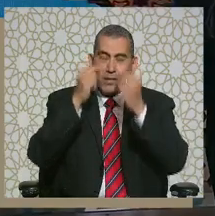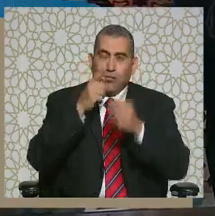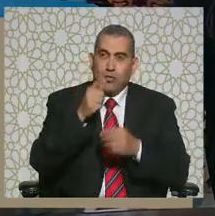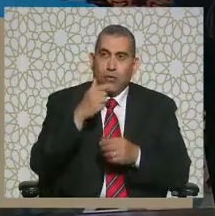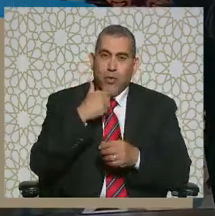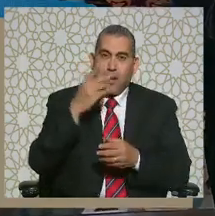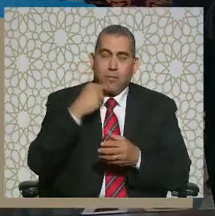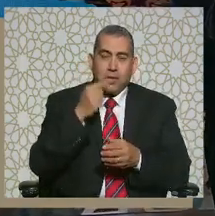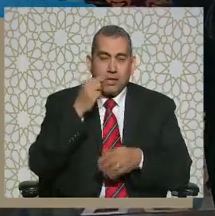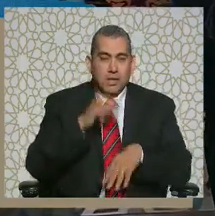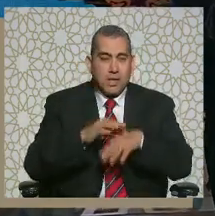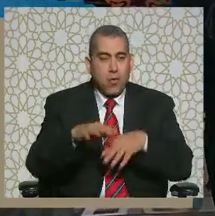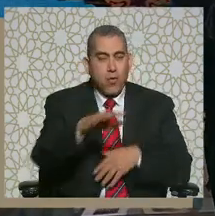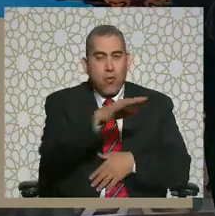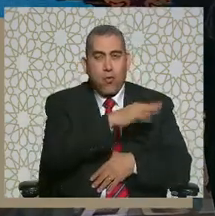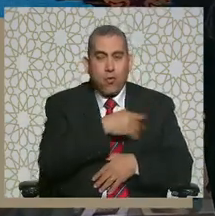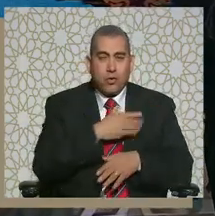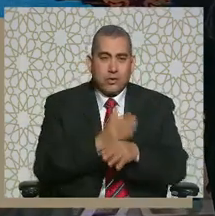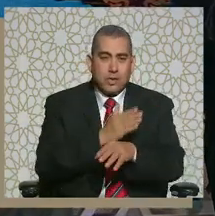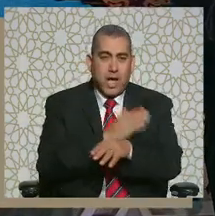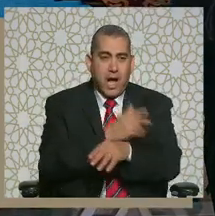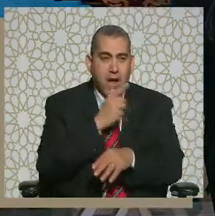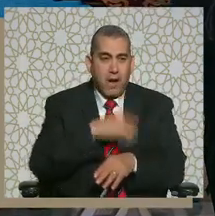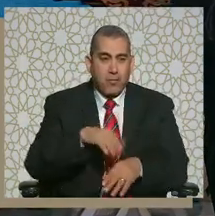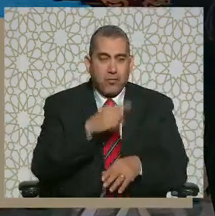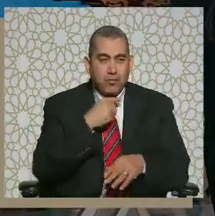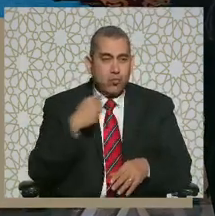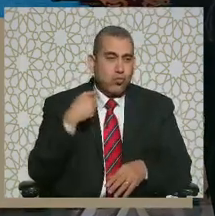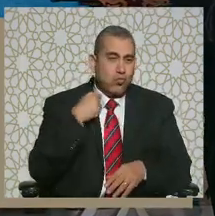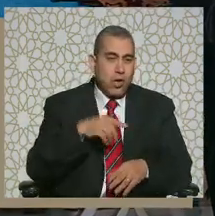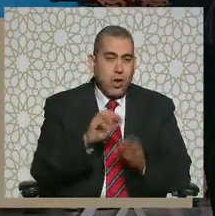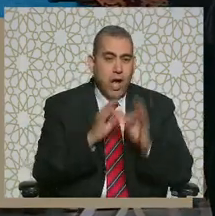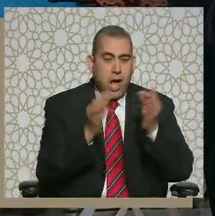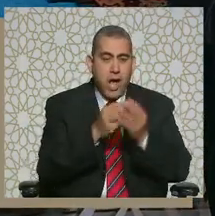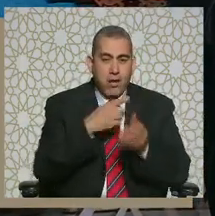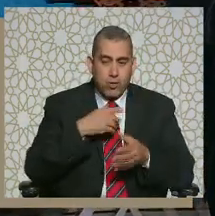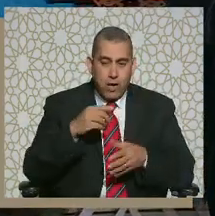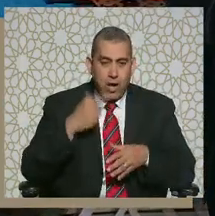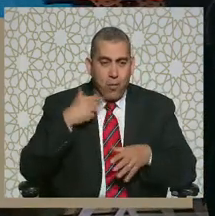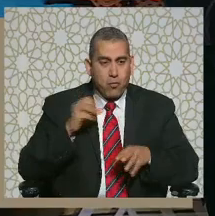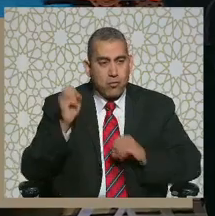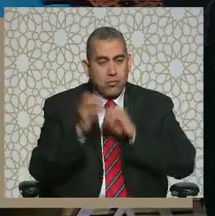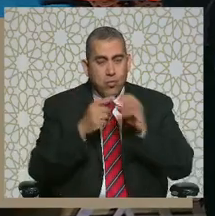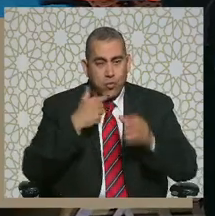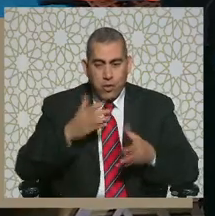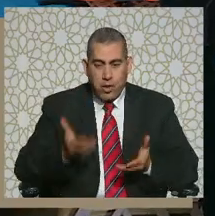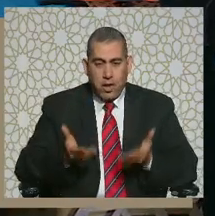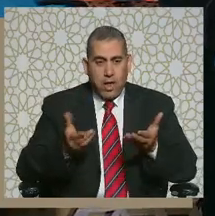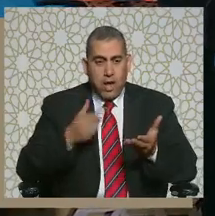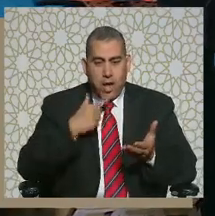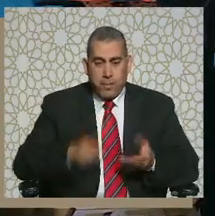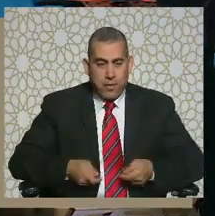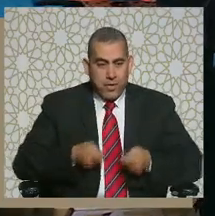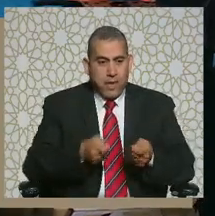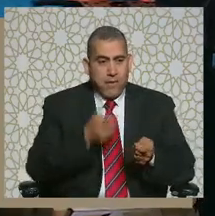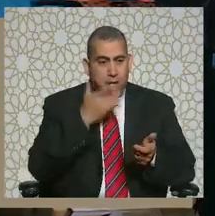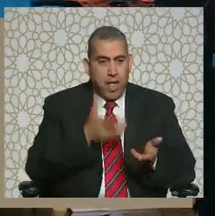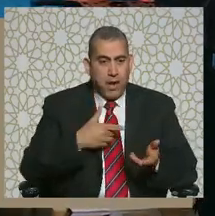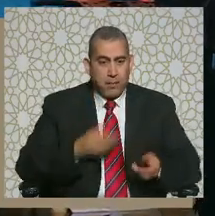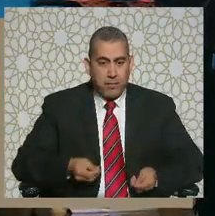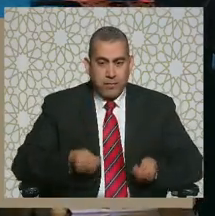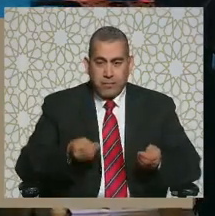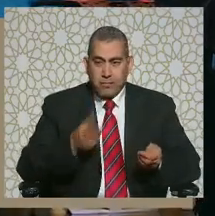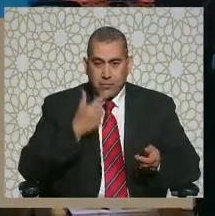واهلنا الض وجئنا ببضاعه المزه هم حاسين ان هم ما دفعو حاجه هم